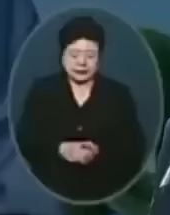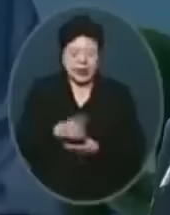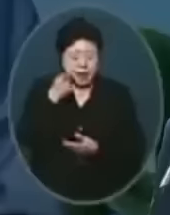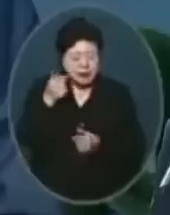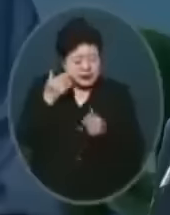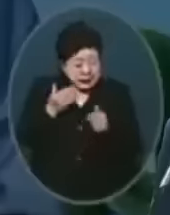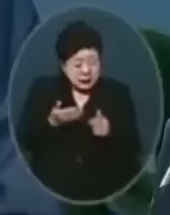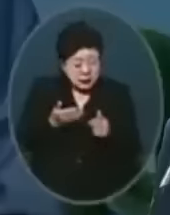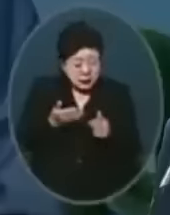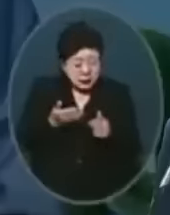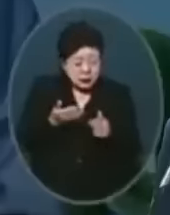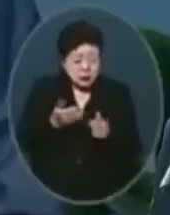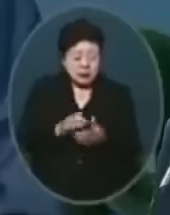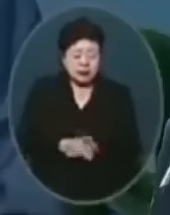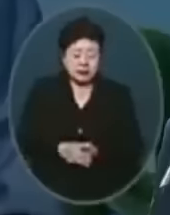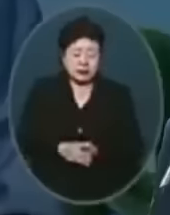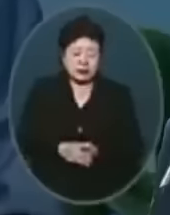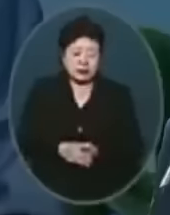아버지께서